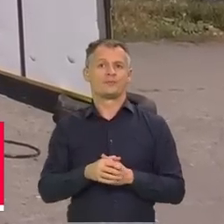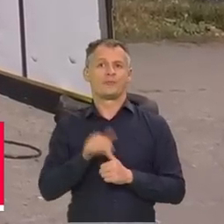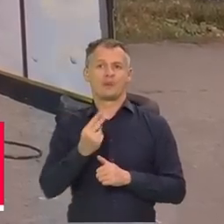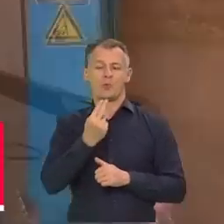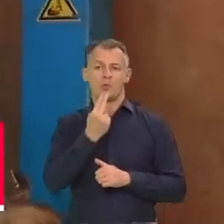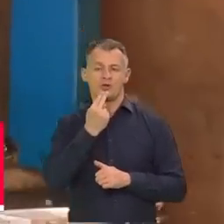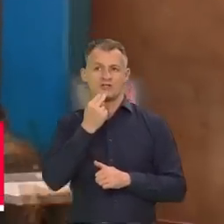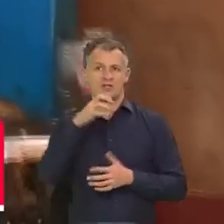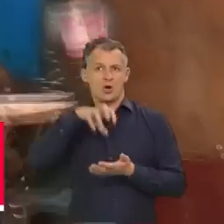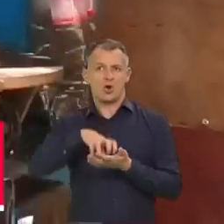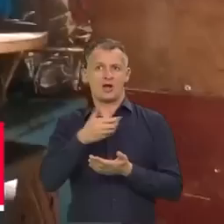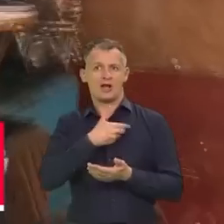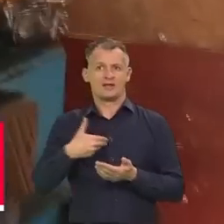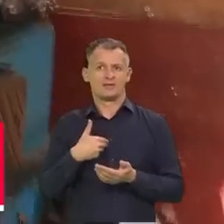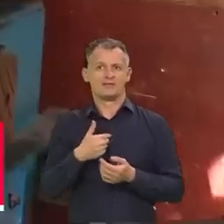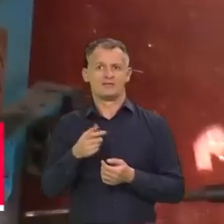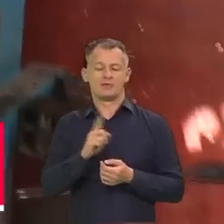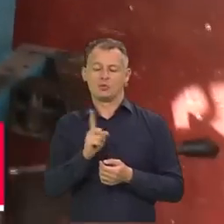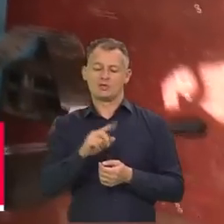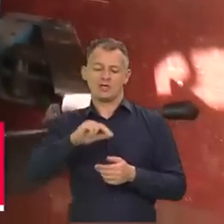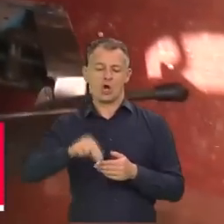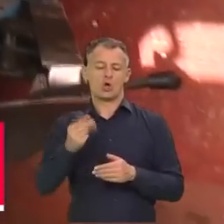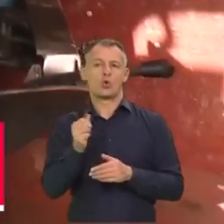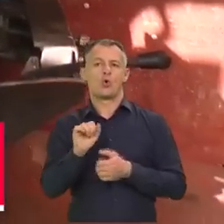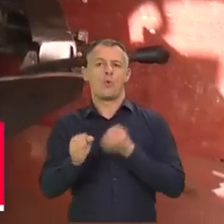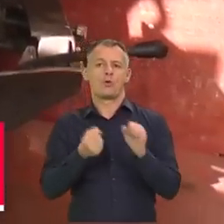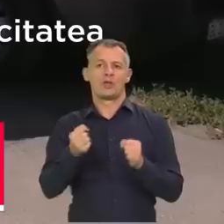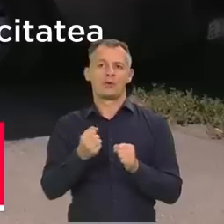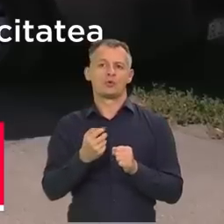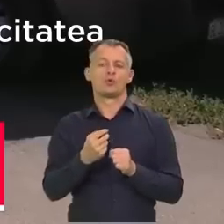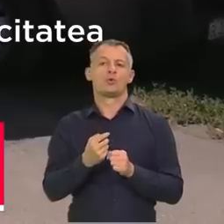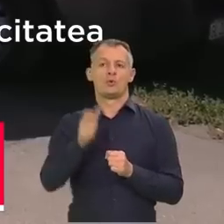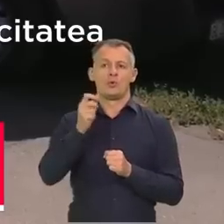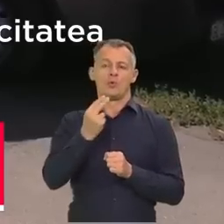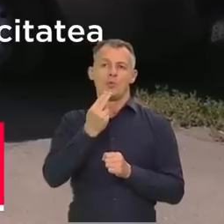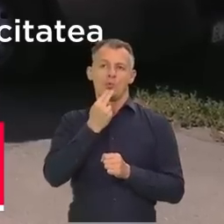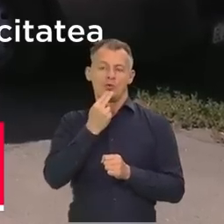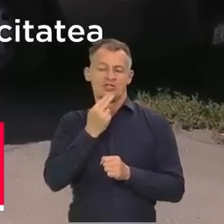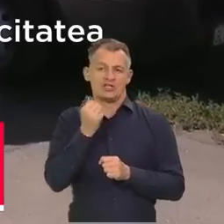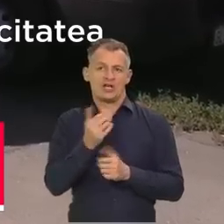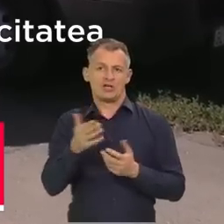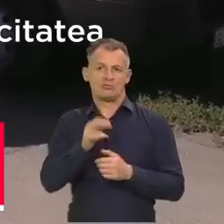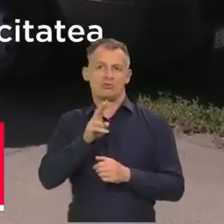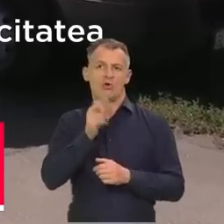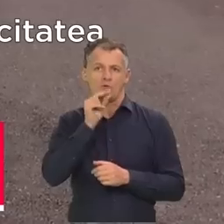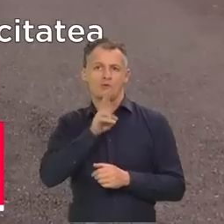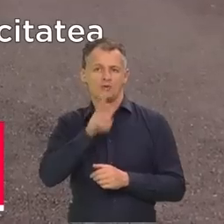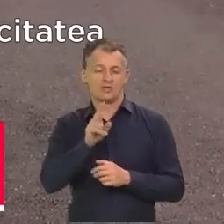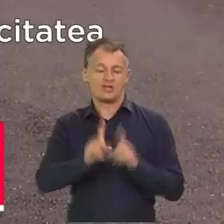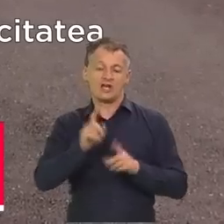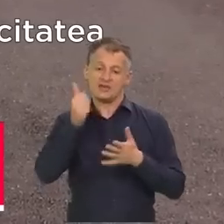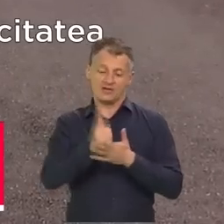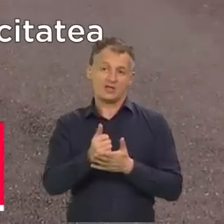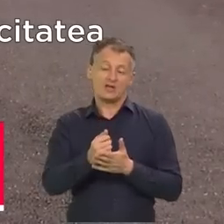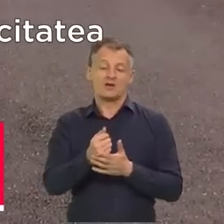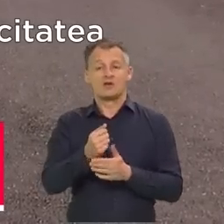încalcă codul de conduită a funcționarilor publici și o va face și în acest caz, dacă organele competente vor demonstra veridicitatea